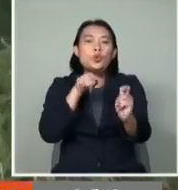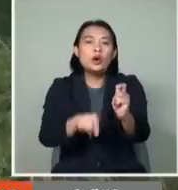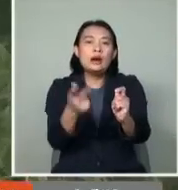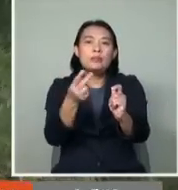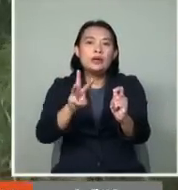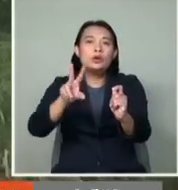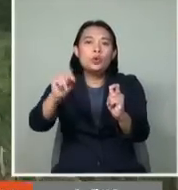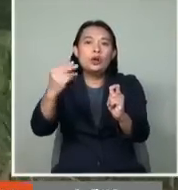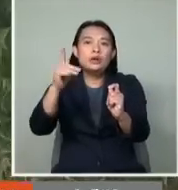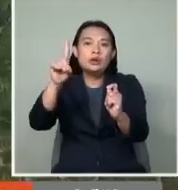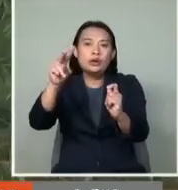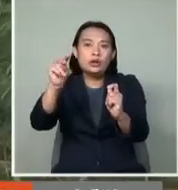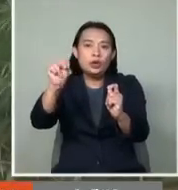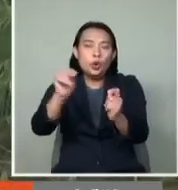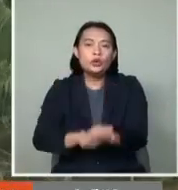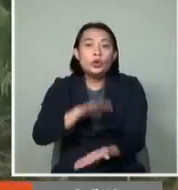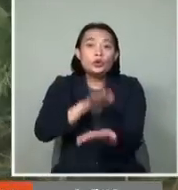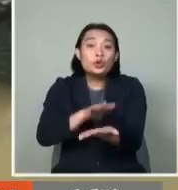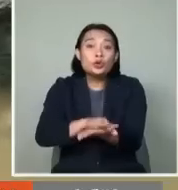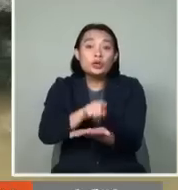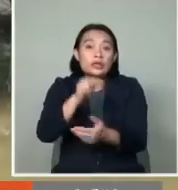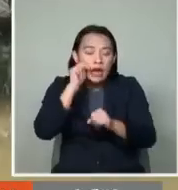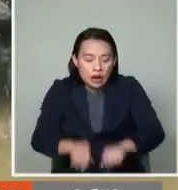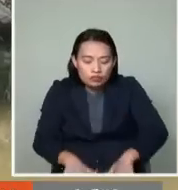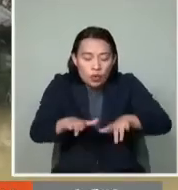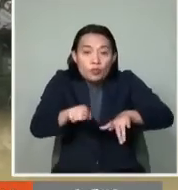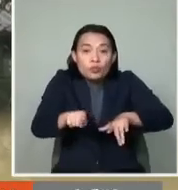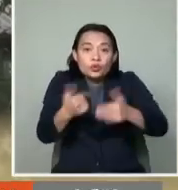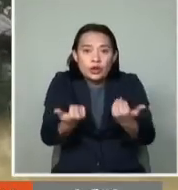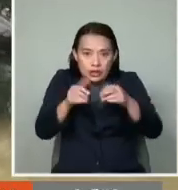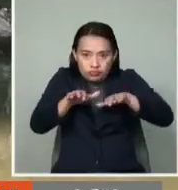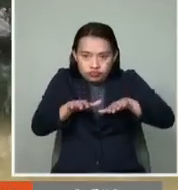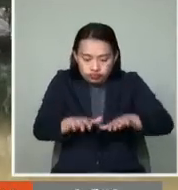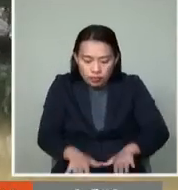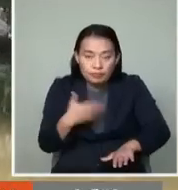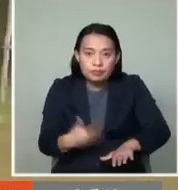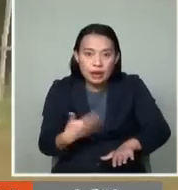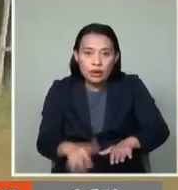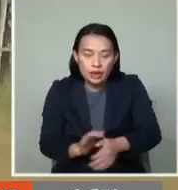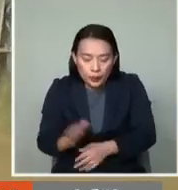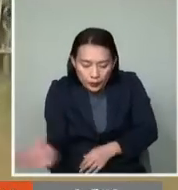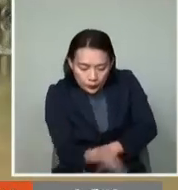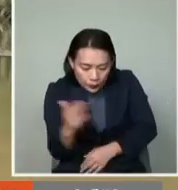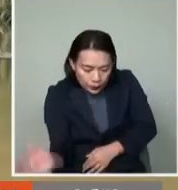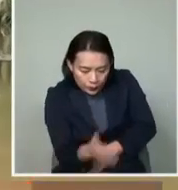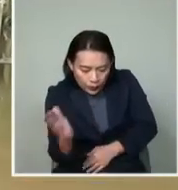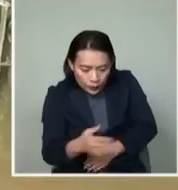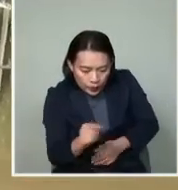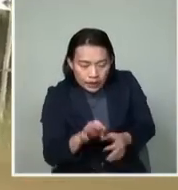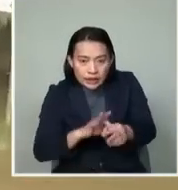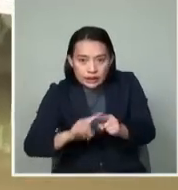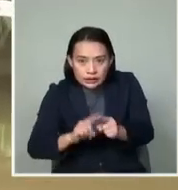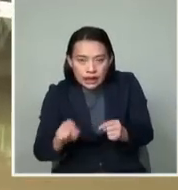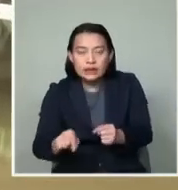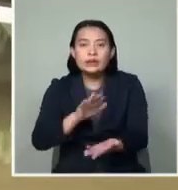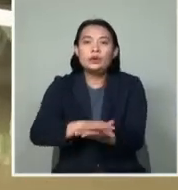ส่วนโรงเรียนที่ถูกน้ำท่วมก่อนหน้านี้ระดับน้ำเริ่มที่จะลดลงมาบ้างแล้วนะครับเจ้าหน้าที่ก็เข้าไปเก็บกวาดทำความสะอาดเพื่อจะได้เปิดเ